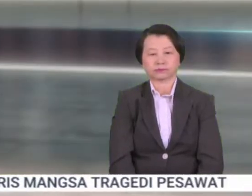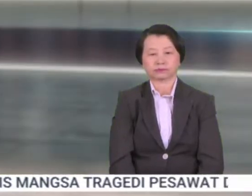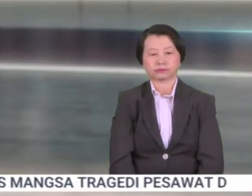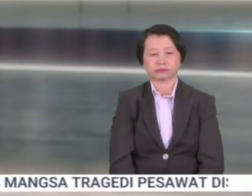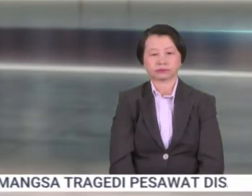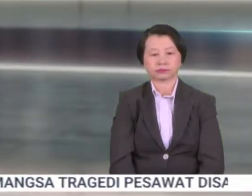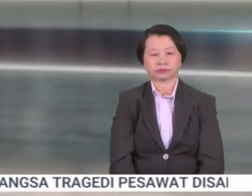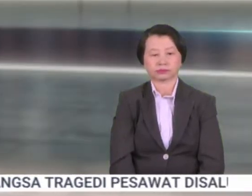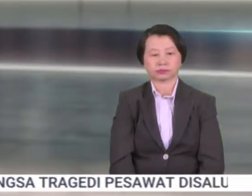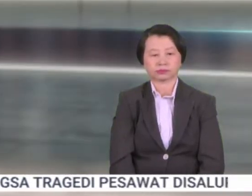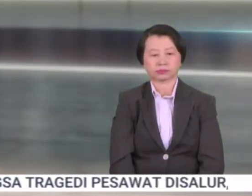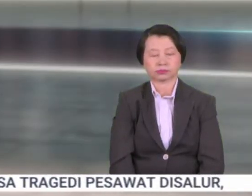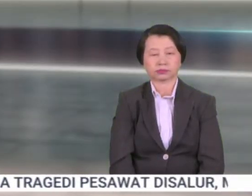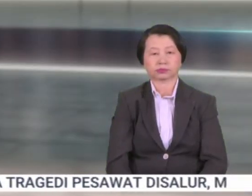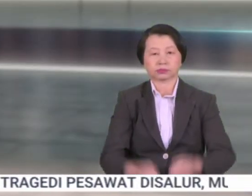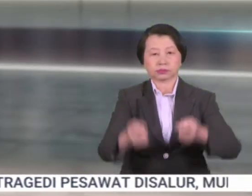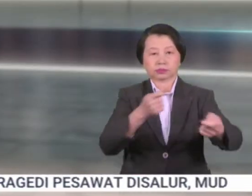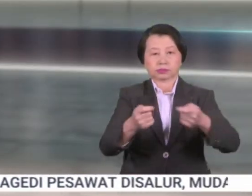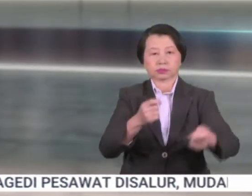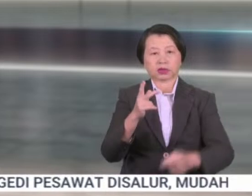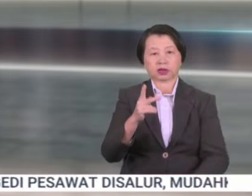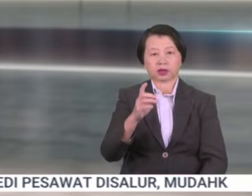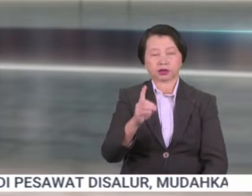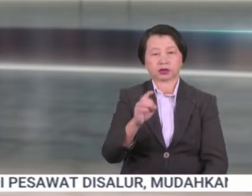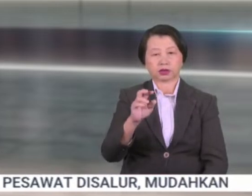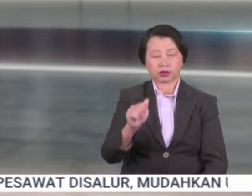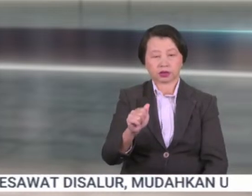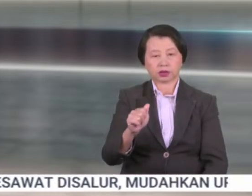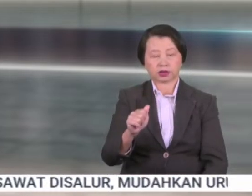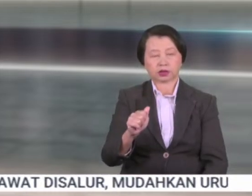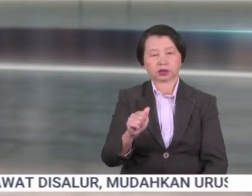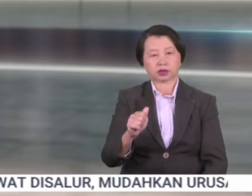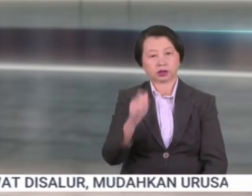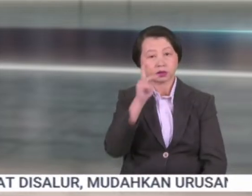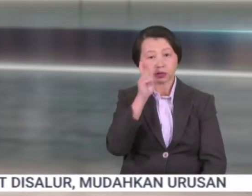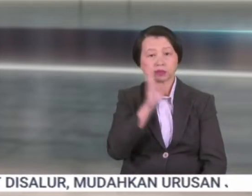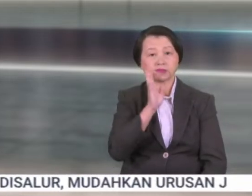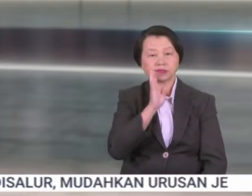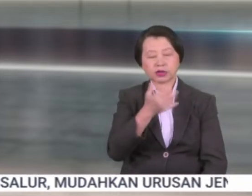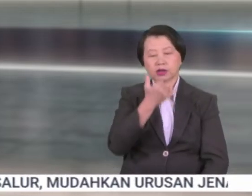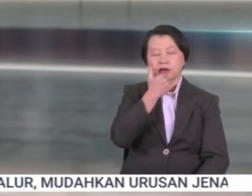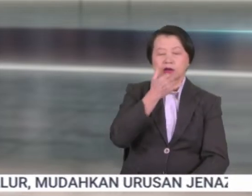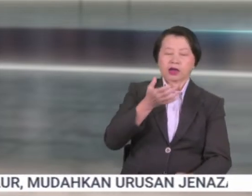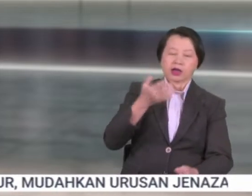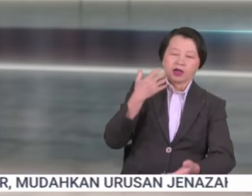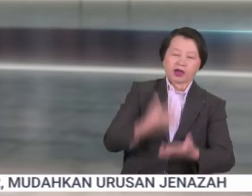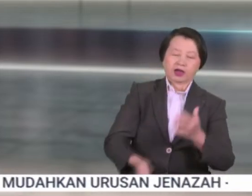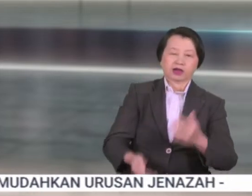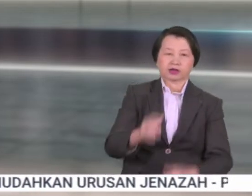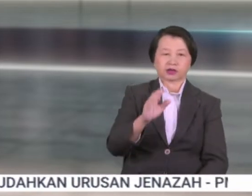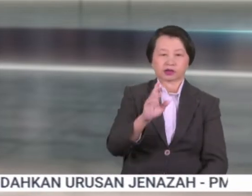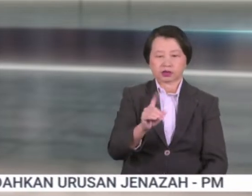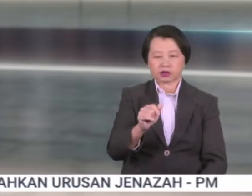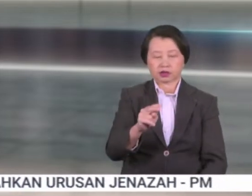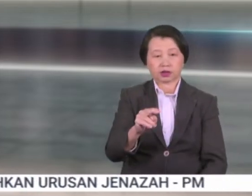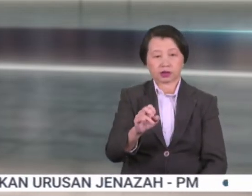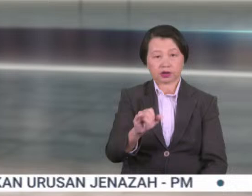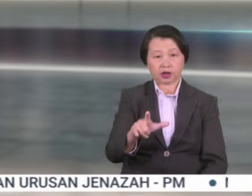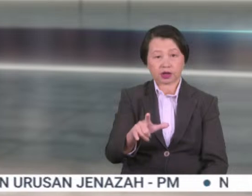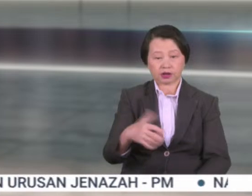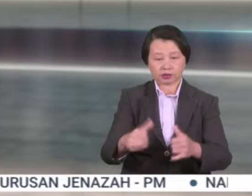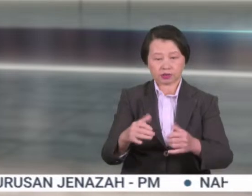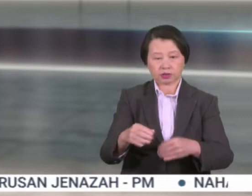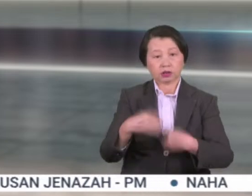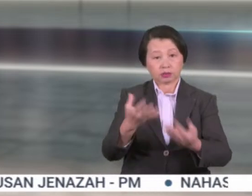akhir sementara itu pengenali kda FC naf berkata kesilapan demi kesilapan yang dilakukan pemainnya